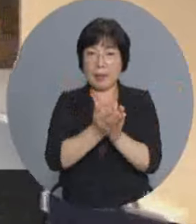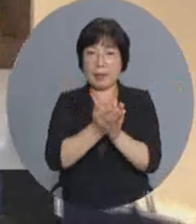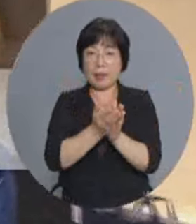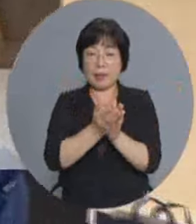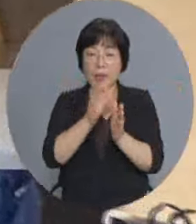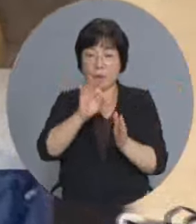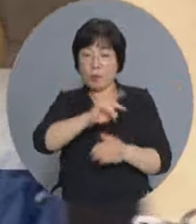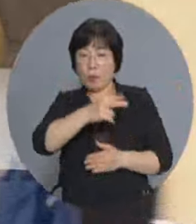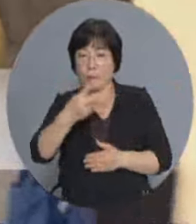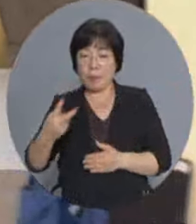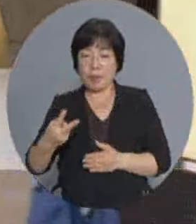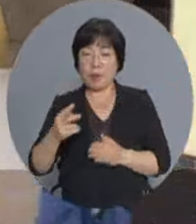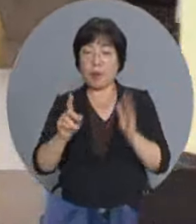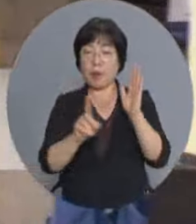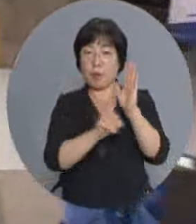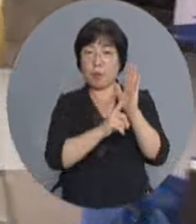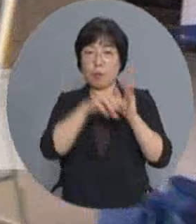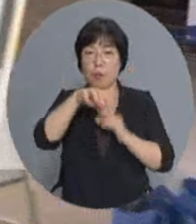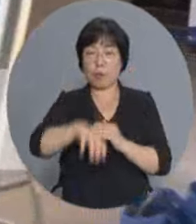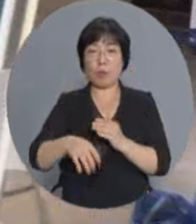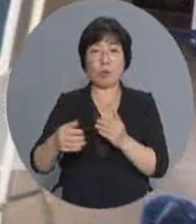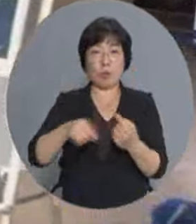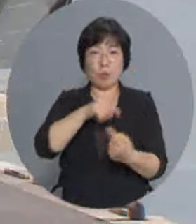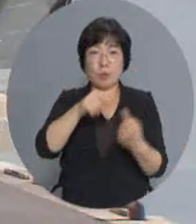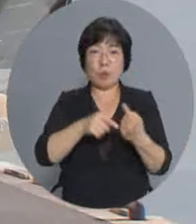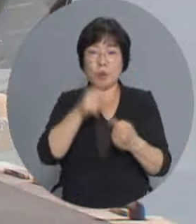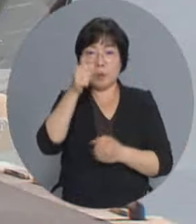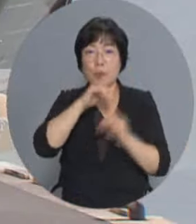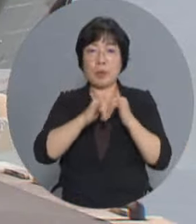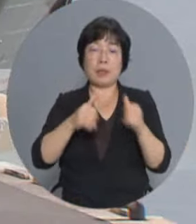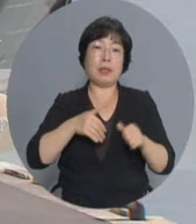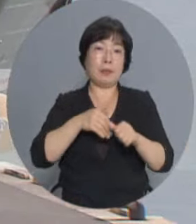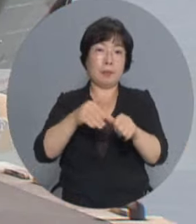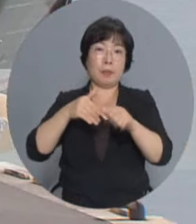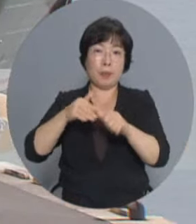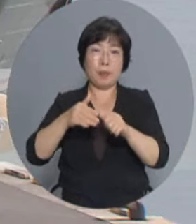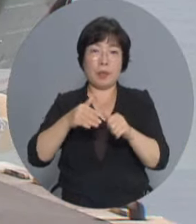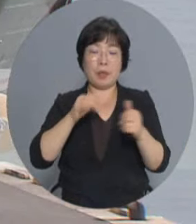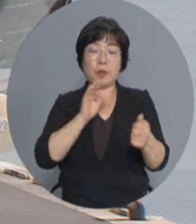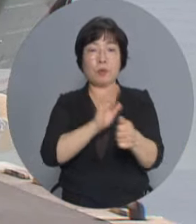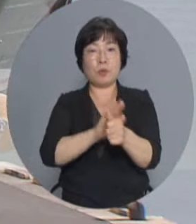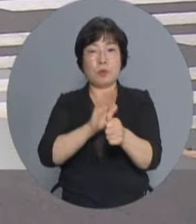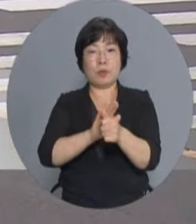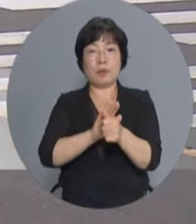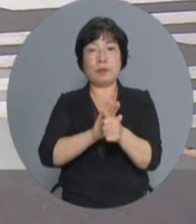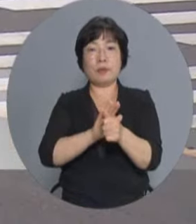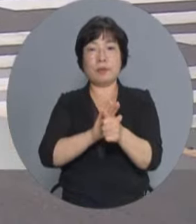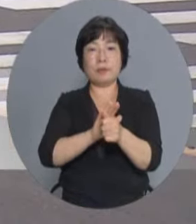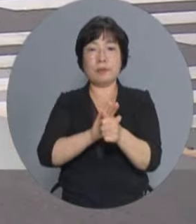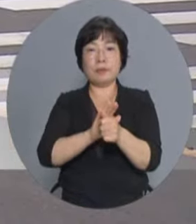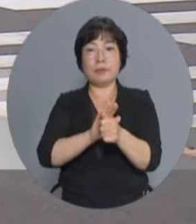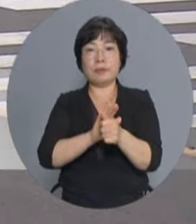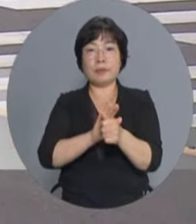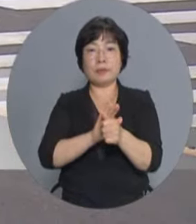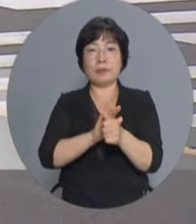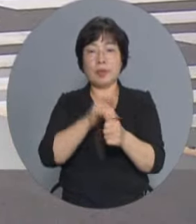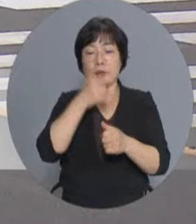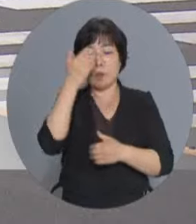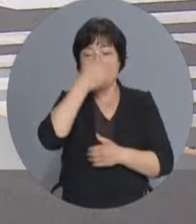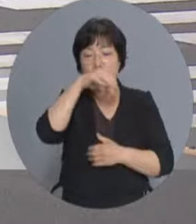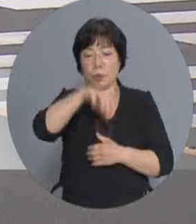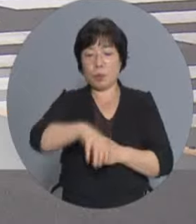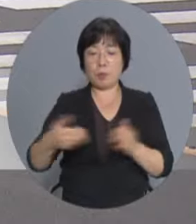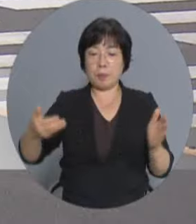환전소와 관광 안내소를 운영하고 통역 인력을 배치하는 등 행정 지원에 나섰습니다 여수